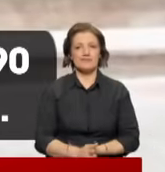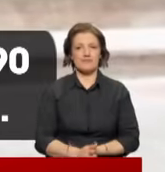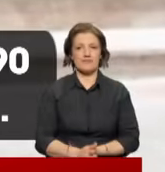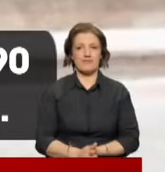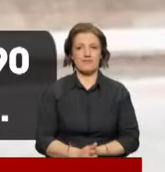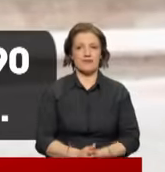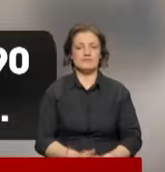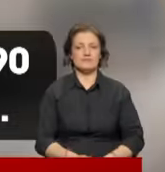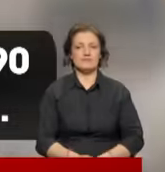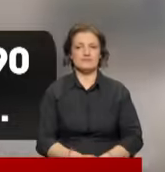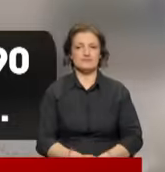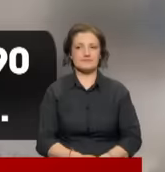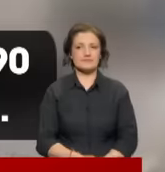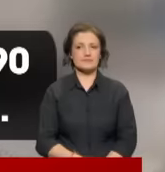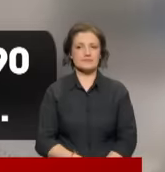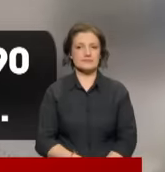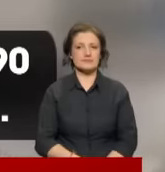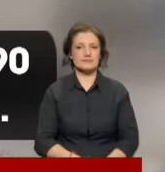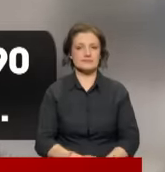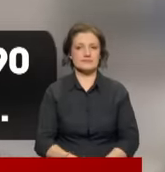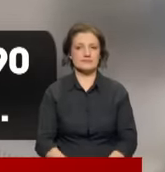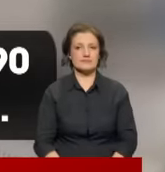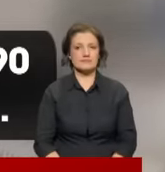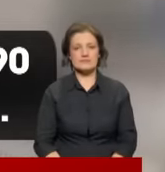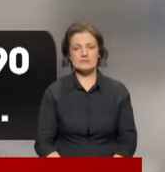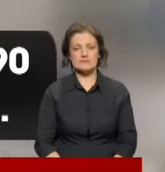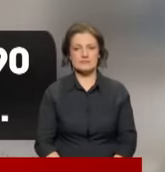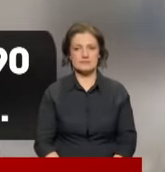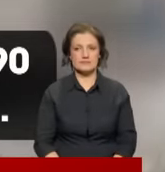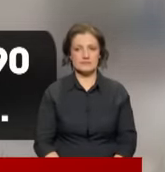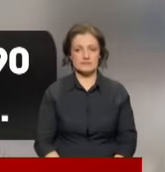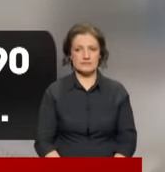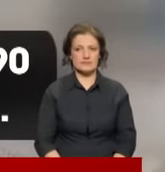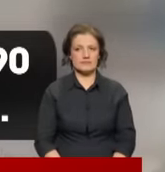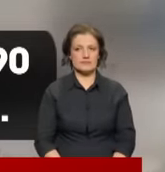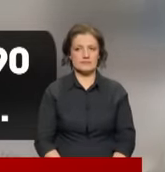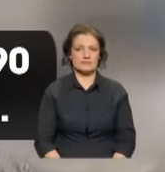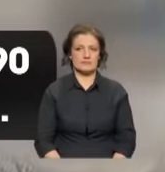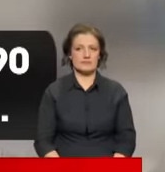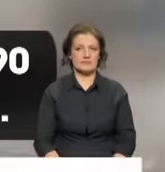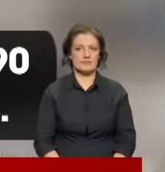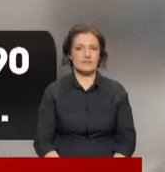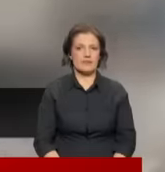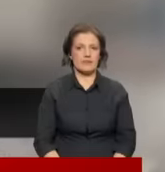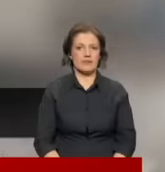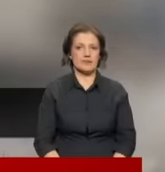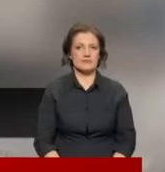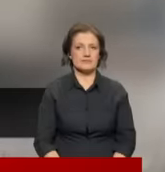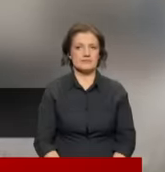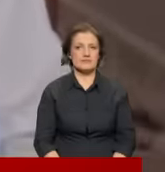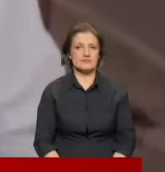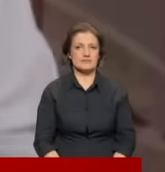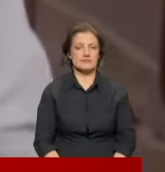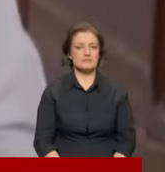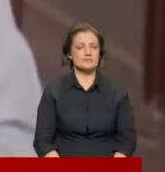damadı savcıymış. Hastanede %90 feş olmuş bir çocuğa 7 gün iş görmez raporu